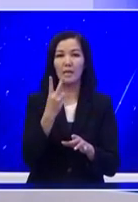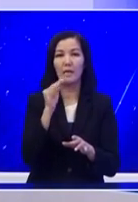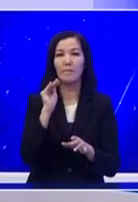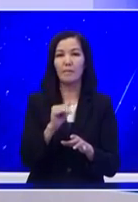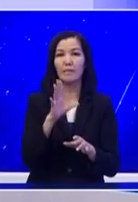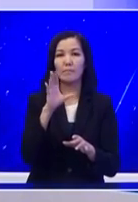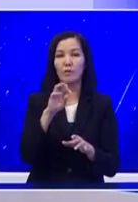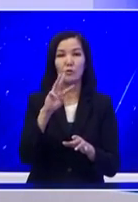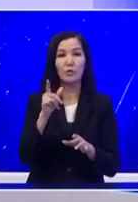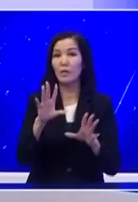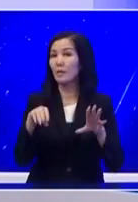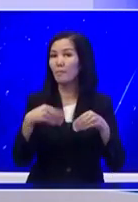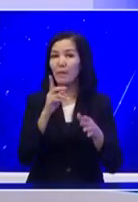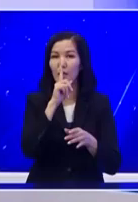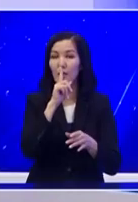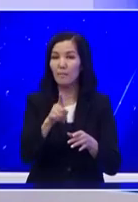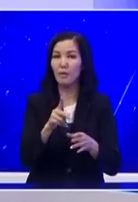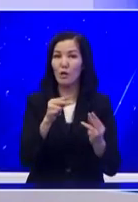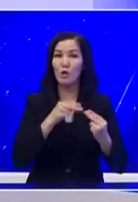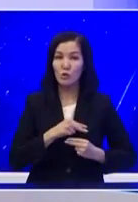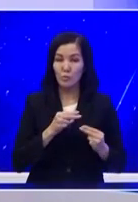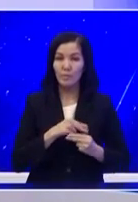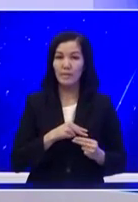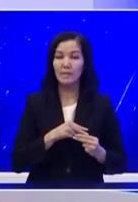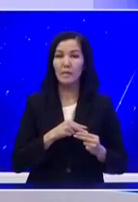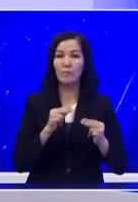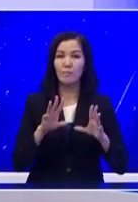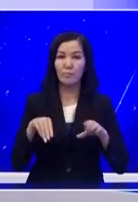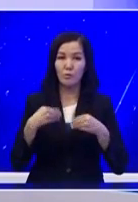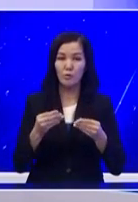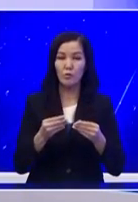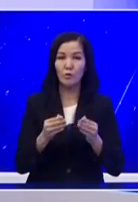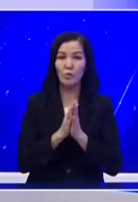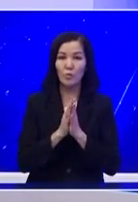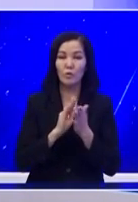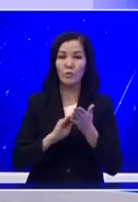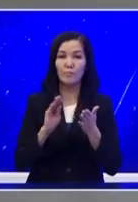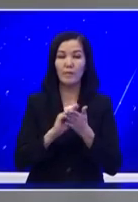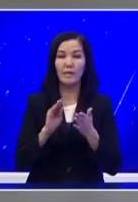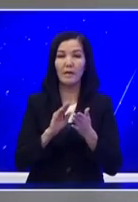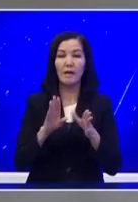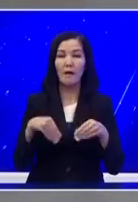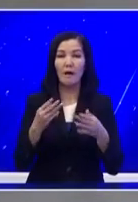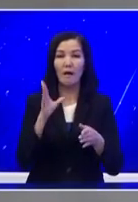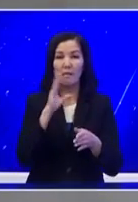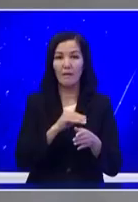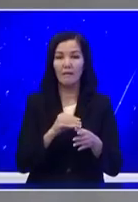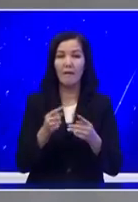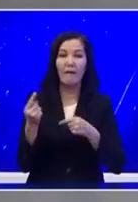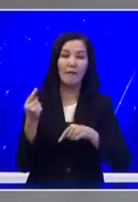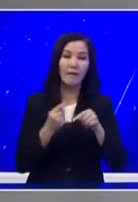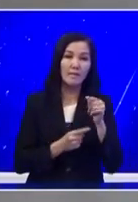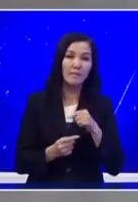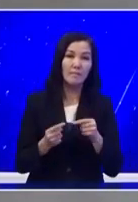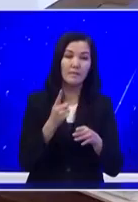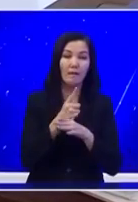теңге берілмейді. Тек жұмыс деп жүрсе, жұмыс беруші олар үшін өтініш бере алады. Егер кәсібіңіз карантиннің кесірінен